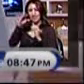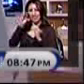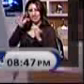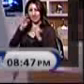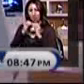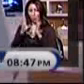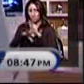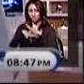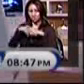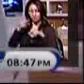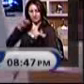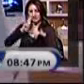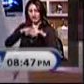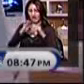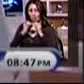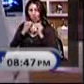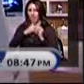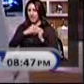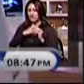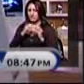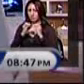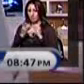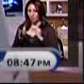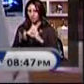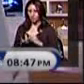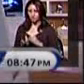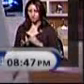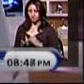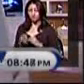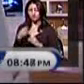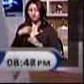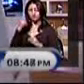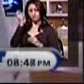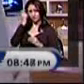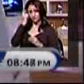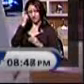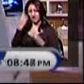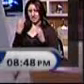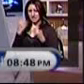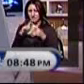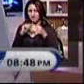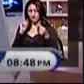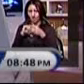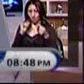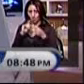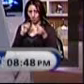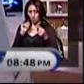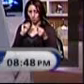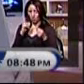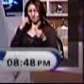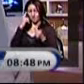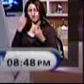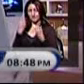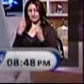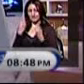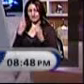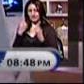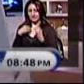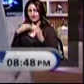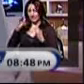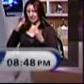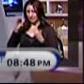القادمة طبعا لسه ما يعني عندي فكرتها وكله، بس انا ما بقدرش اخرج من الرواية ادخل